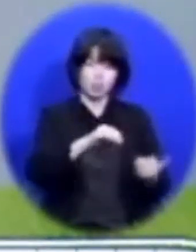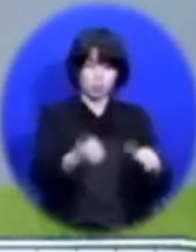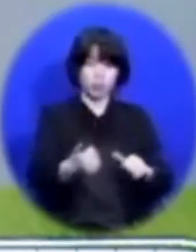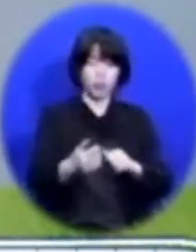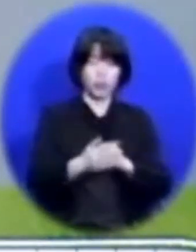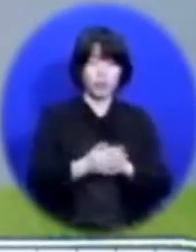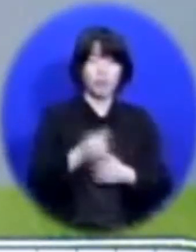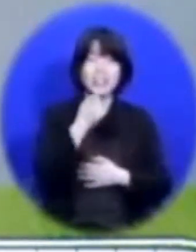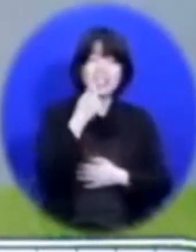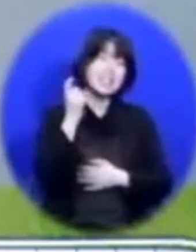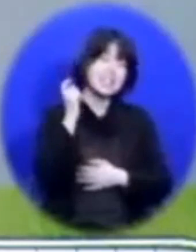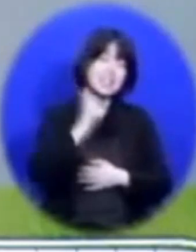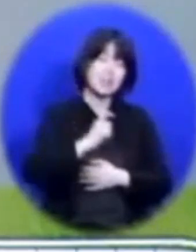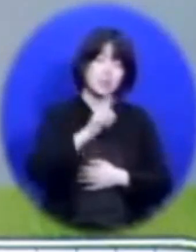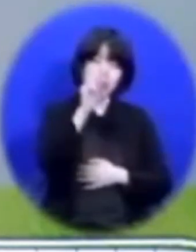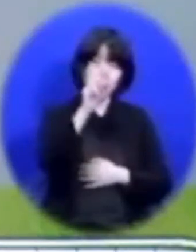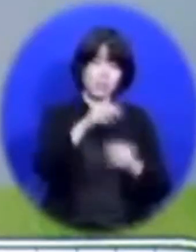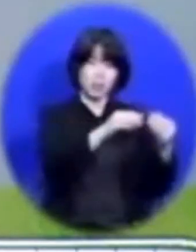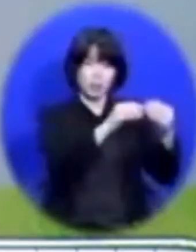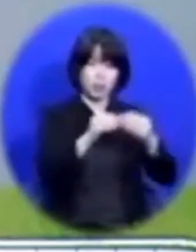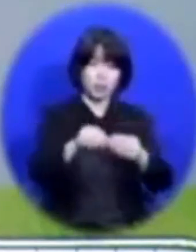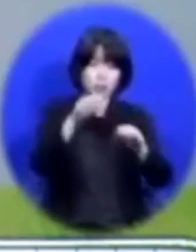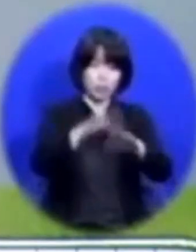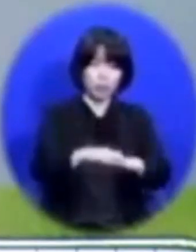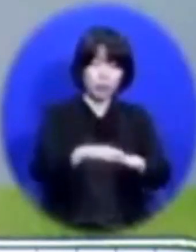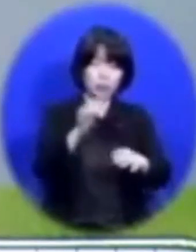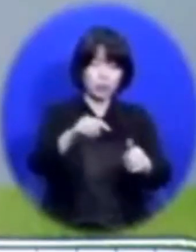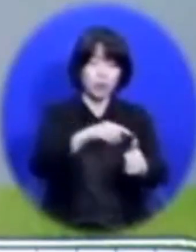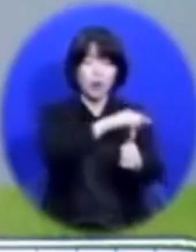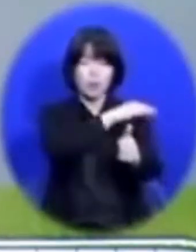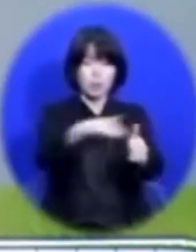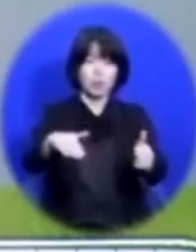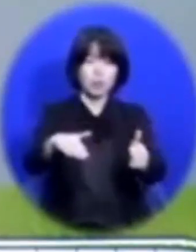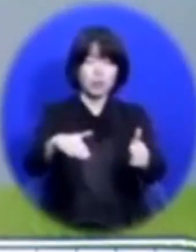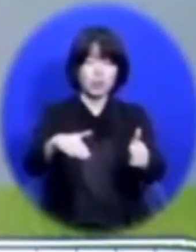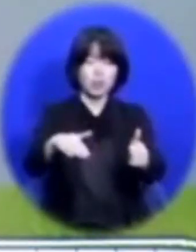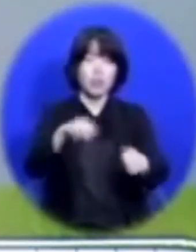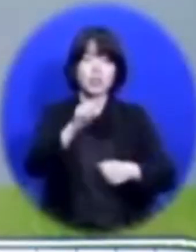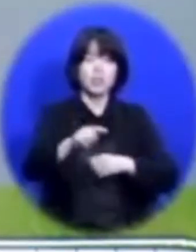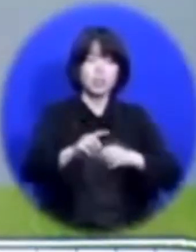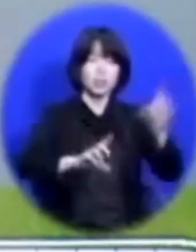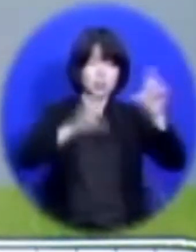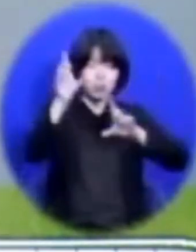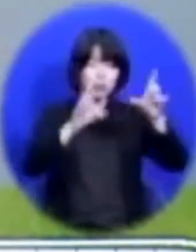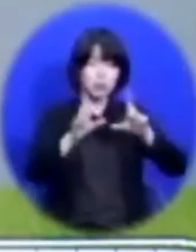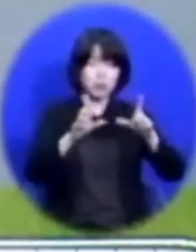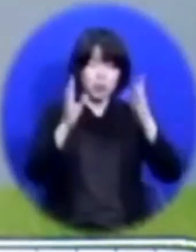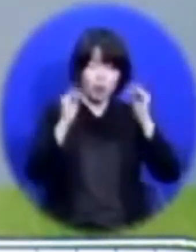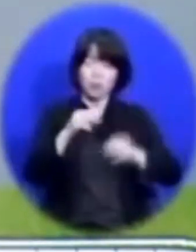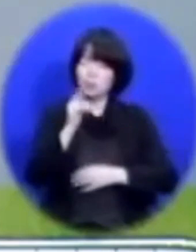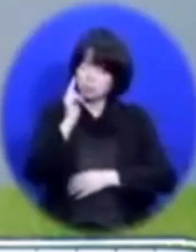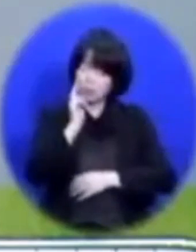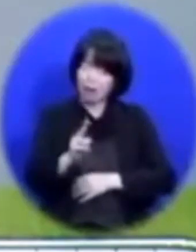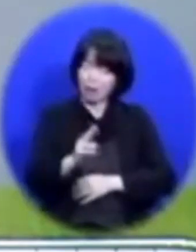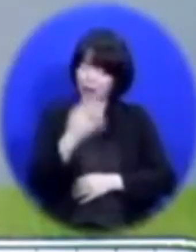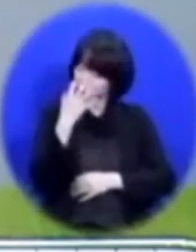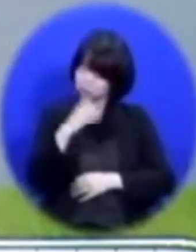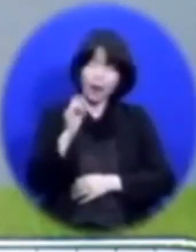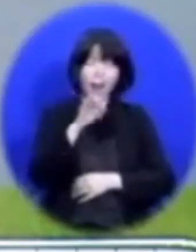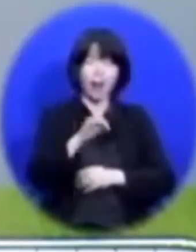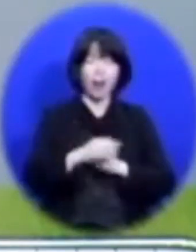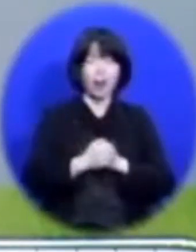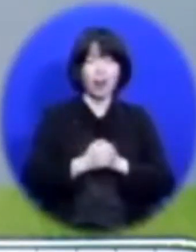.그들은사제한명을끌어내어 목을베었다.그광경은너무나 끔찍하고소름